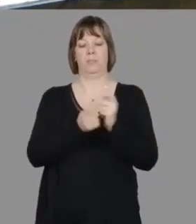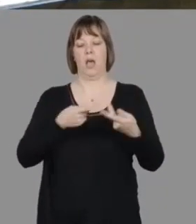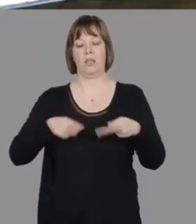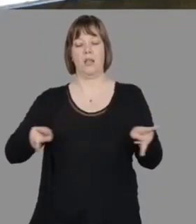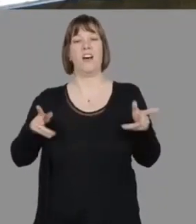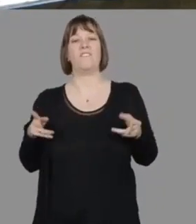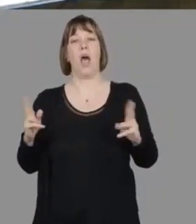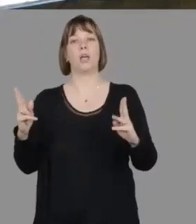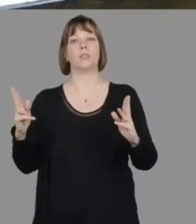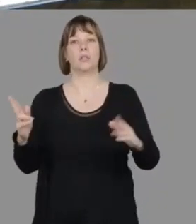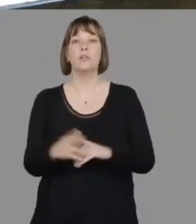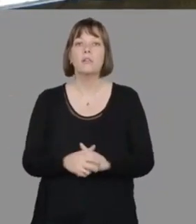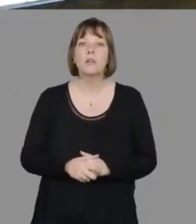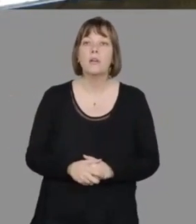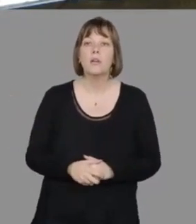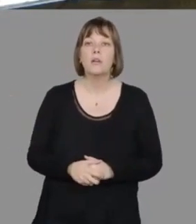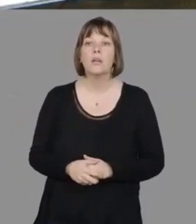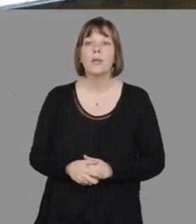führen nun die heutige